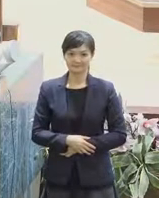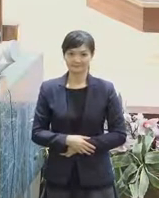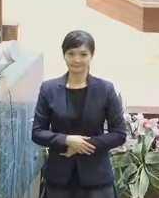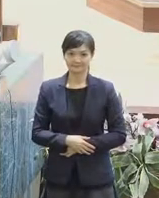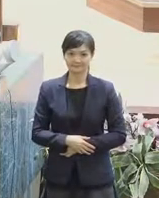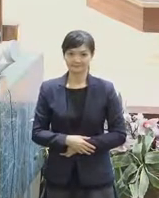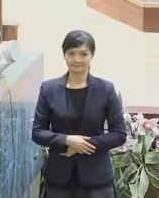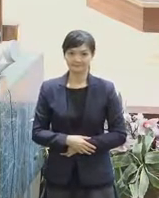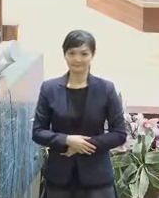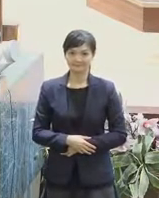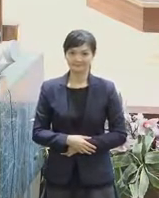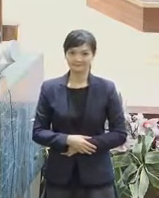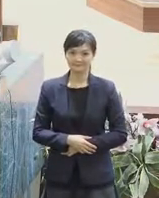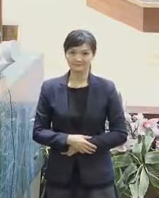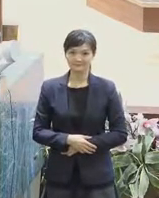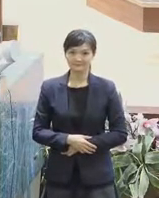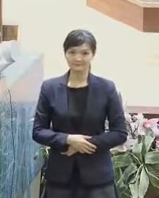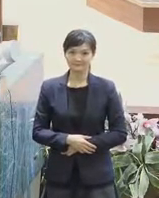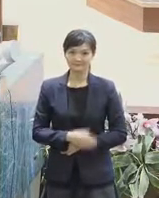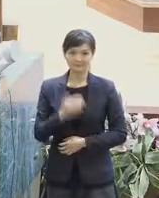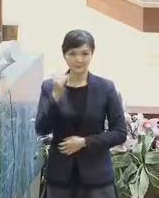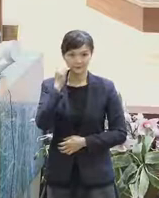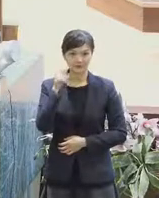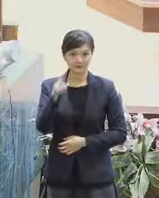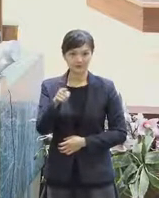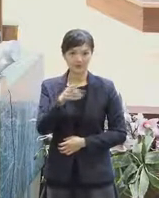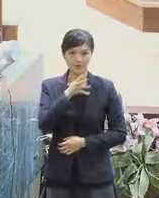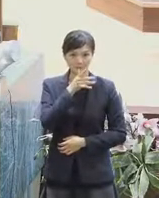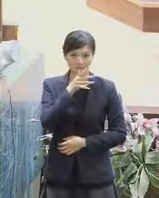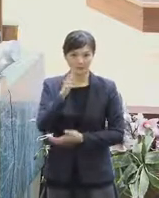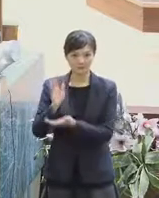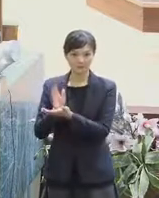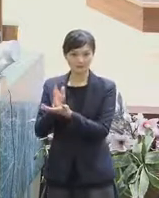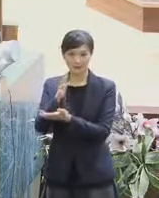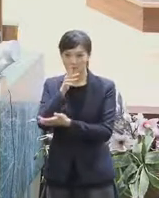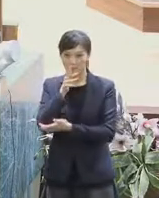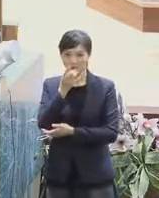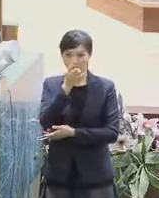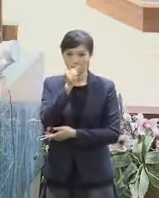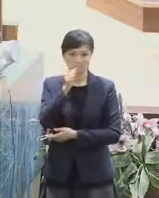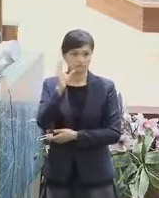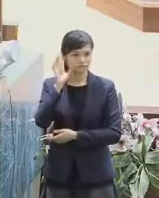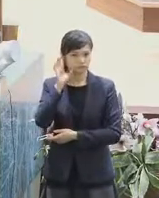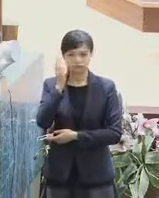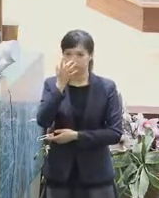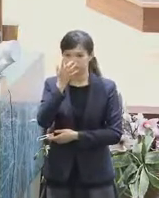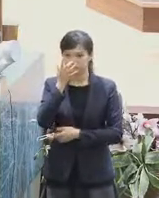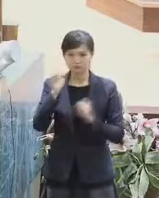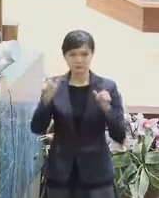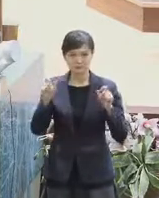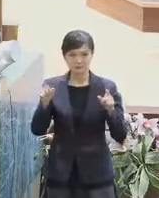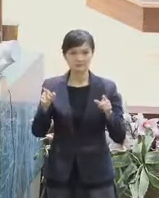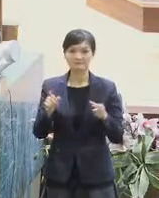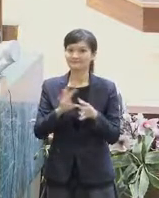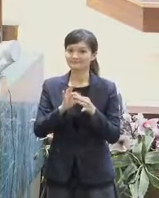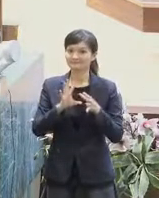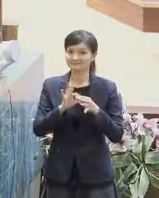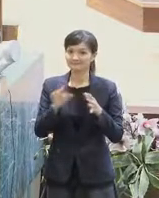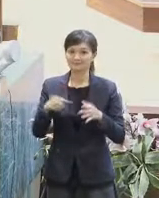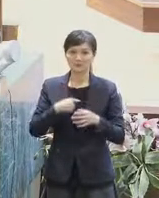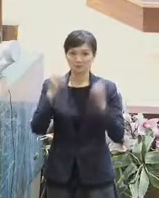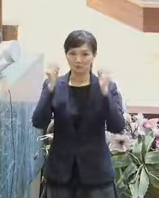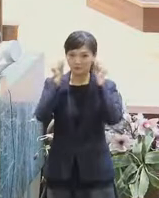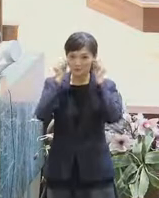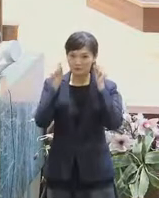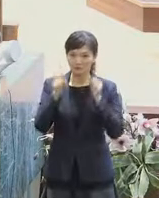然后如果你的语言跟现场讲者的语言是不一样，你听不懂讲者在说什么的话，我们其实有提供口译 Webex 的